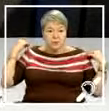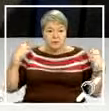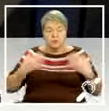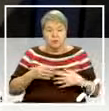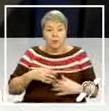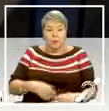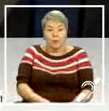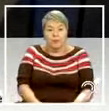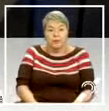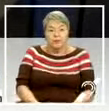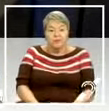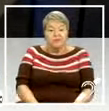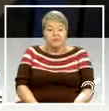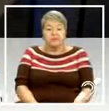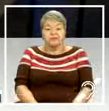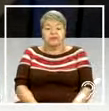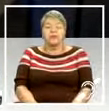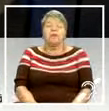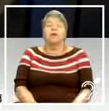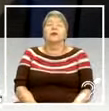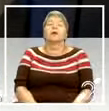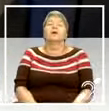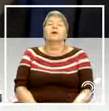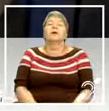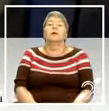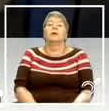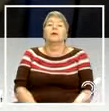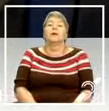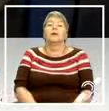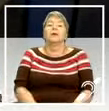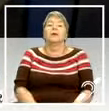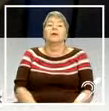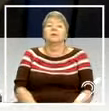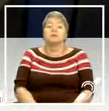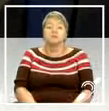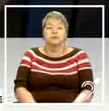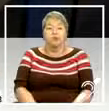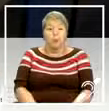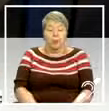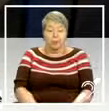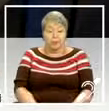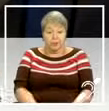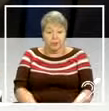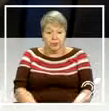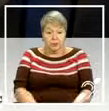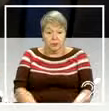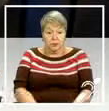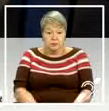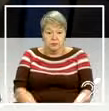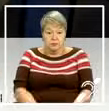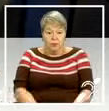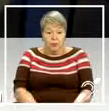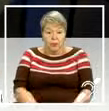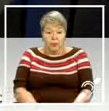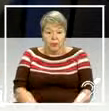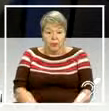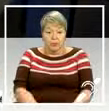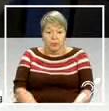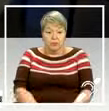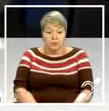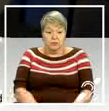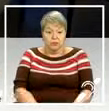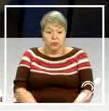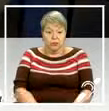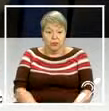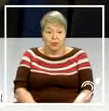fui son pays pour fuir le fascisme, le nationalisme. Mais je pense que depuis que la Roumanie est une démocratie, entrée dans l'Union européenne, elle